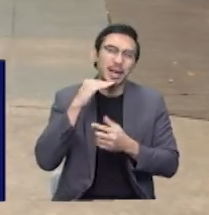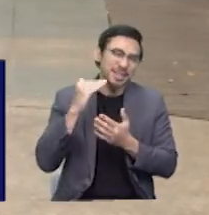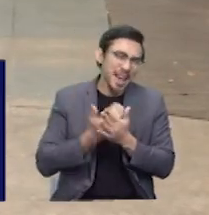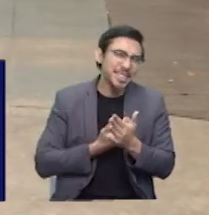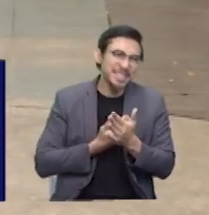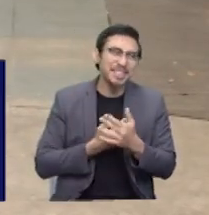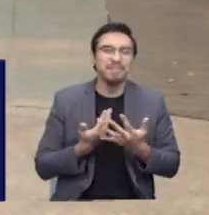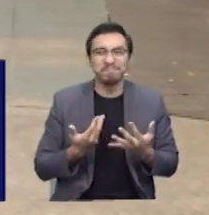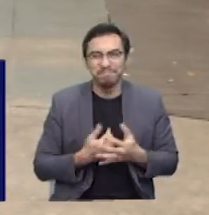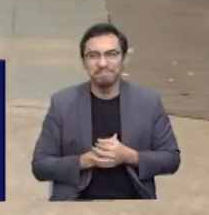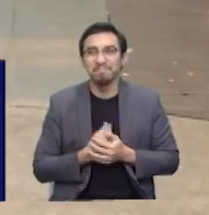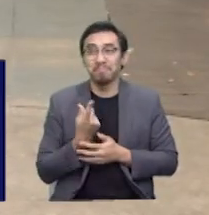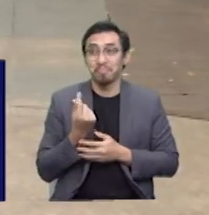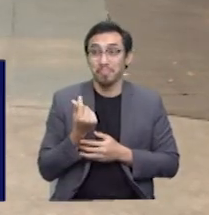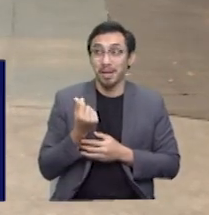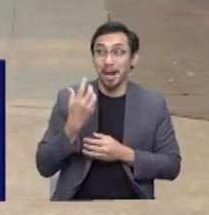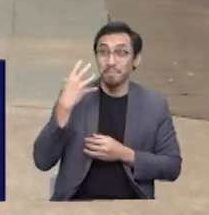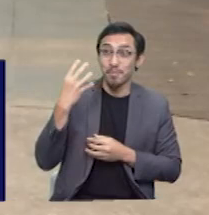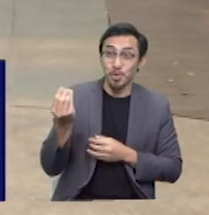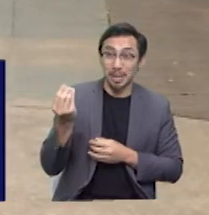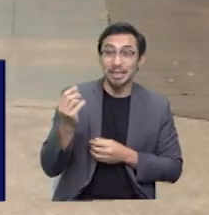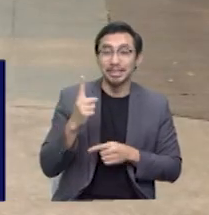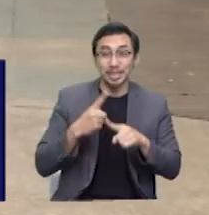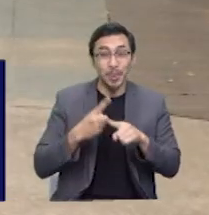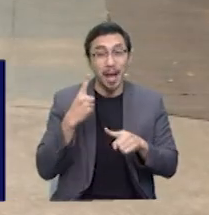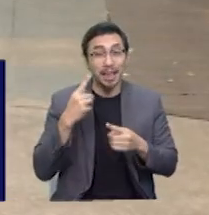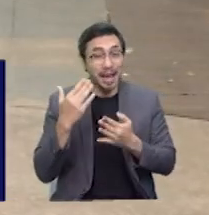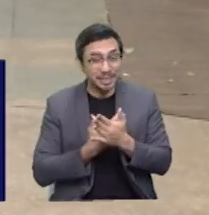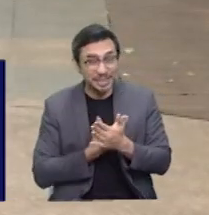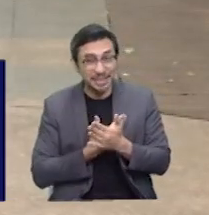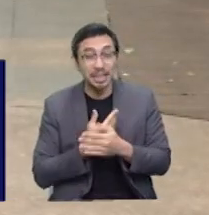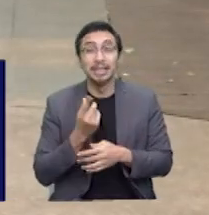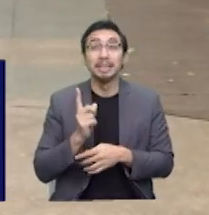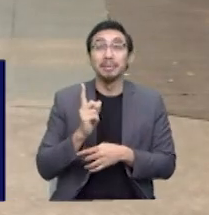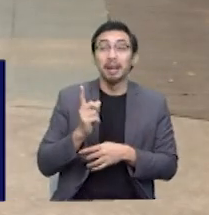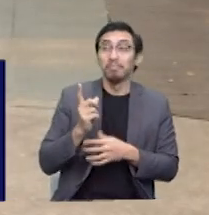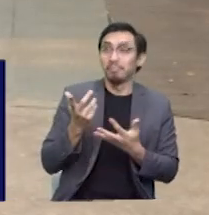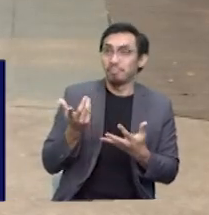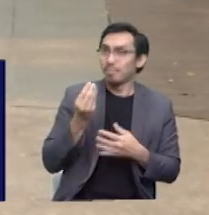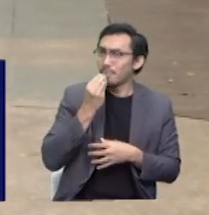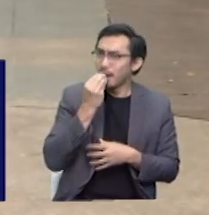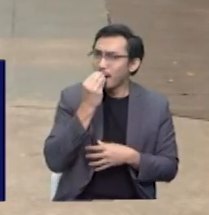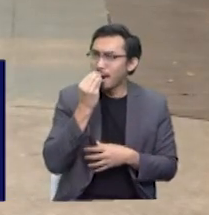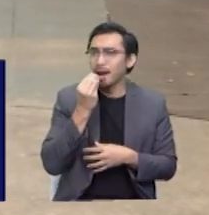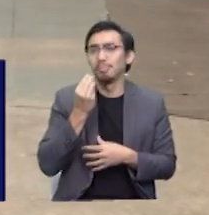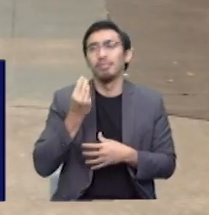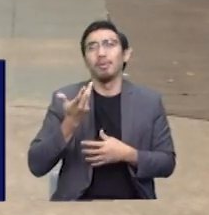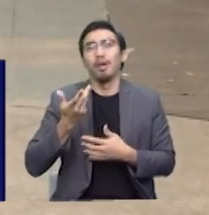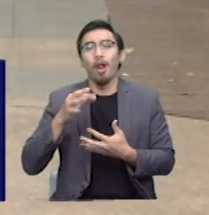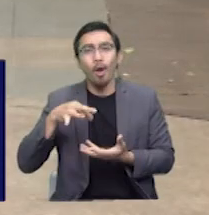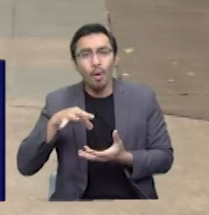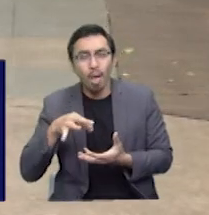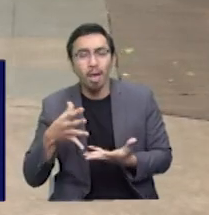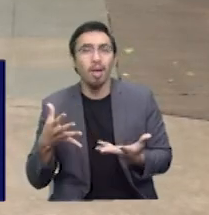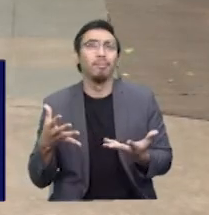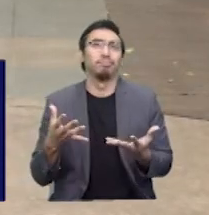gaji, bisa lebih. Ya bisa begitu, makan di perjalanan kan, oleh-oleh juga. Kalau malam tahun baru